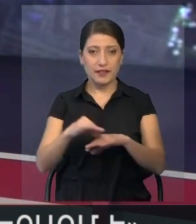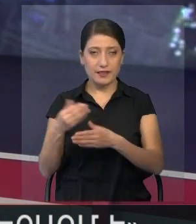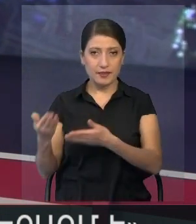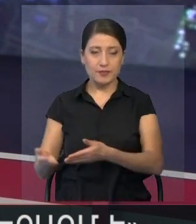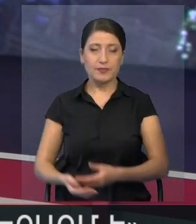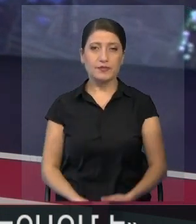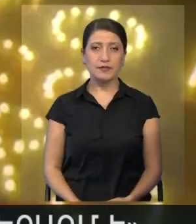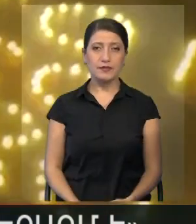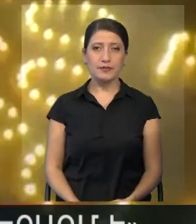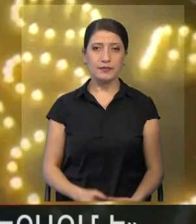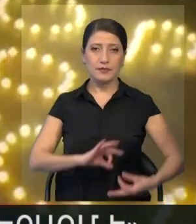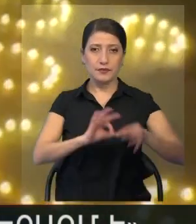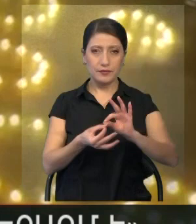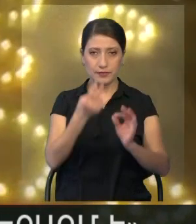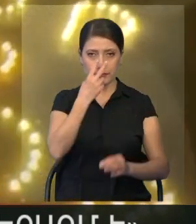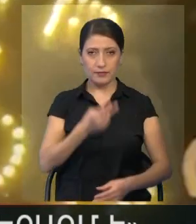դիգինը։